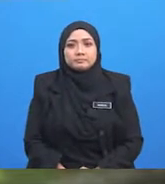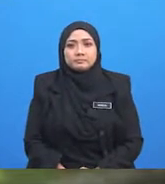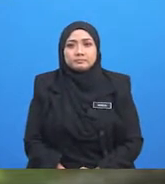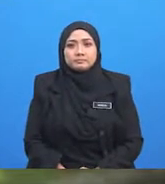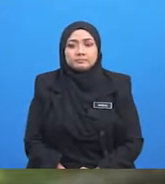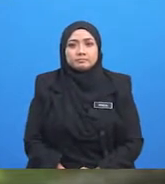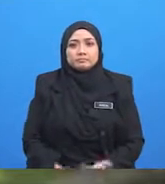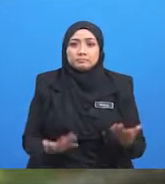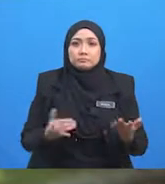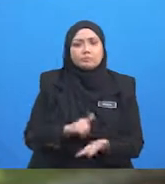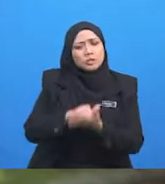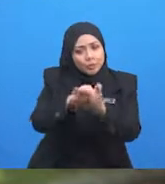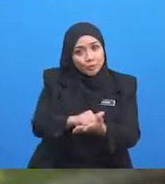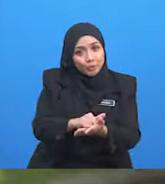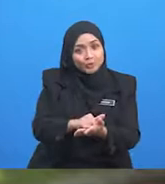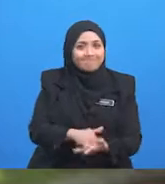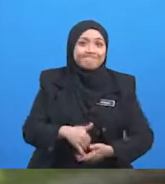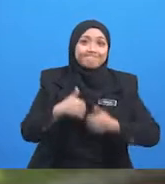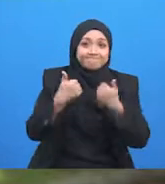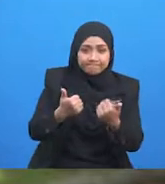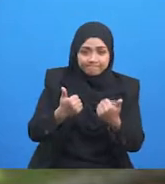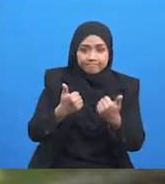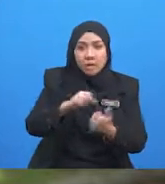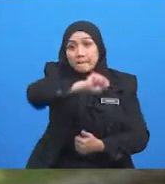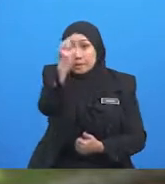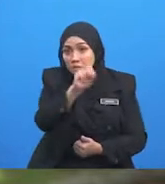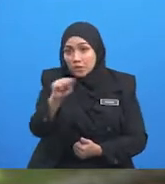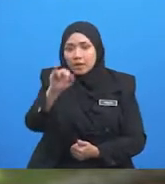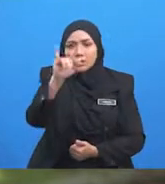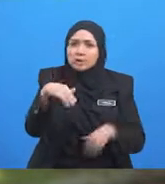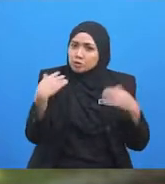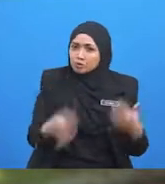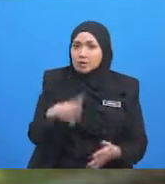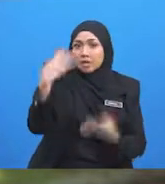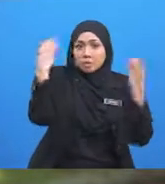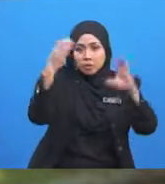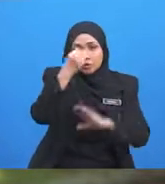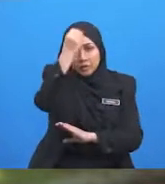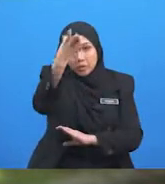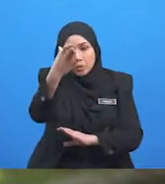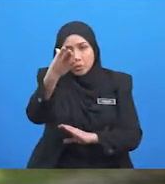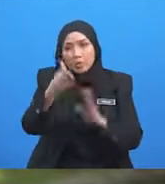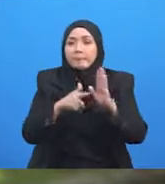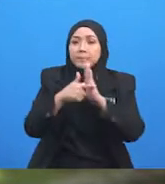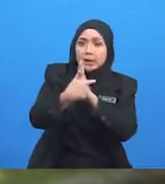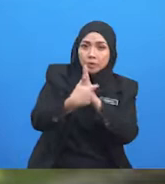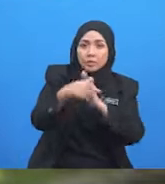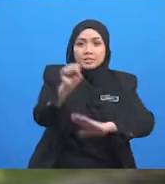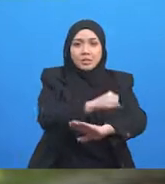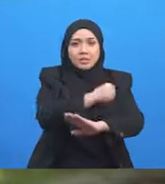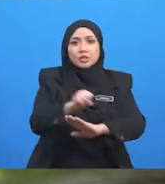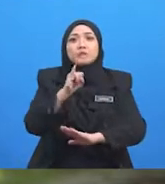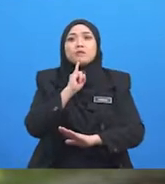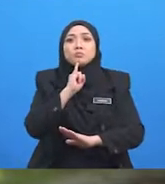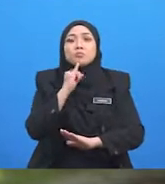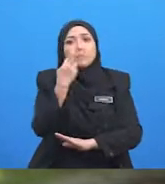kelihatan begitu menarik persoalan yang diketengahkan melalui sajak pesan ibu